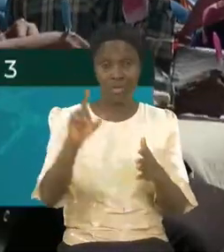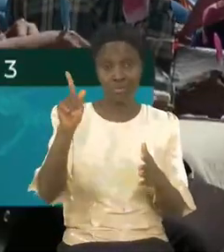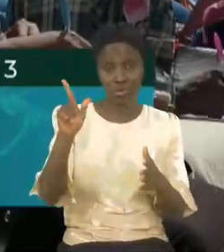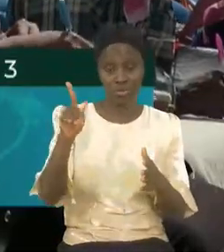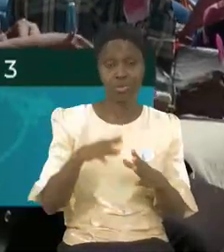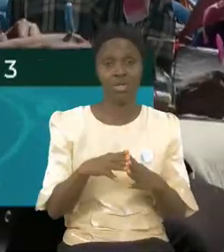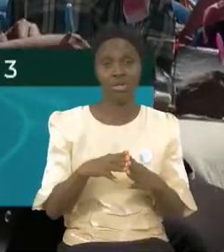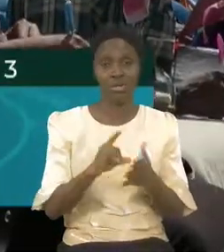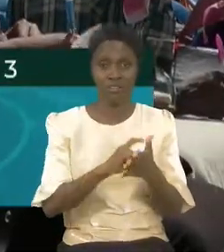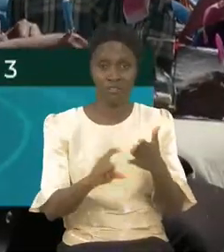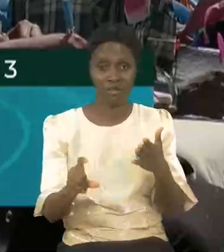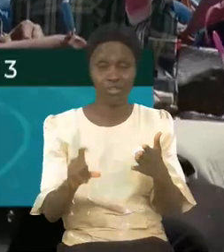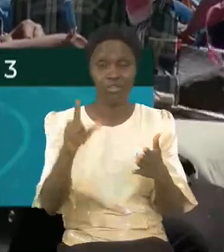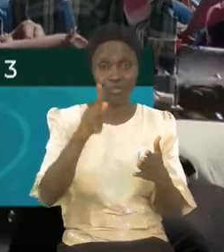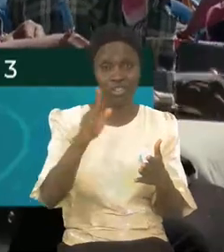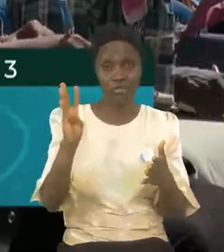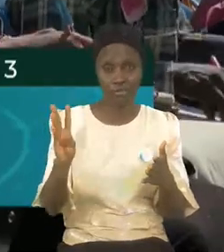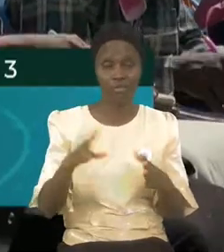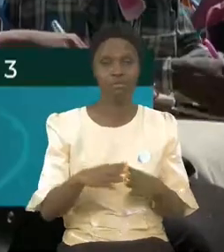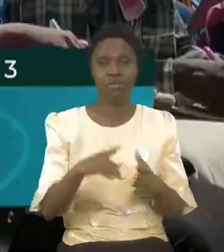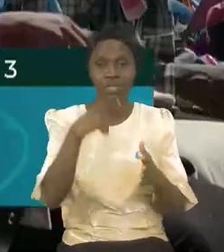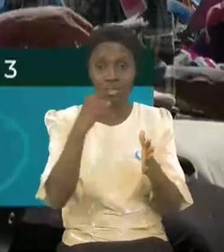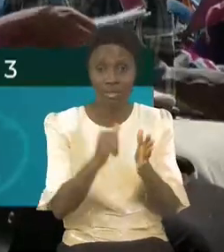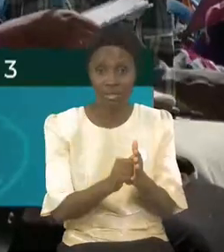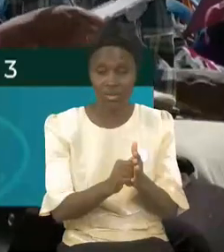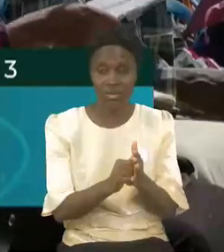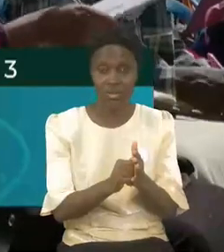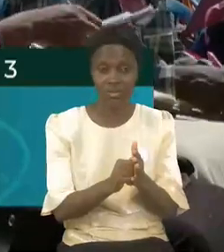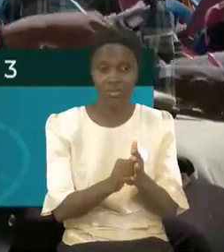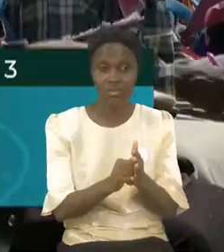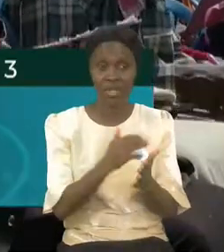Luc 21, voyons le verset 24,